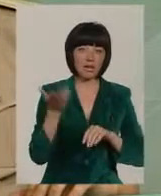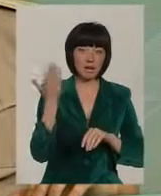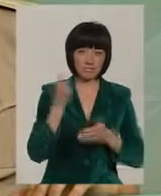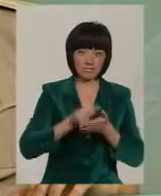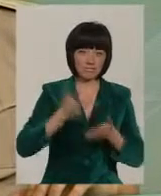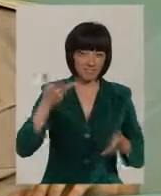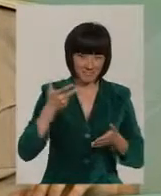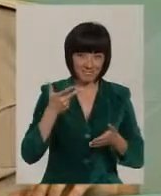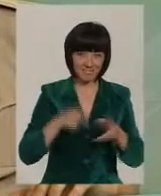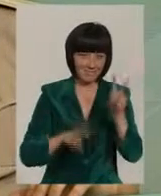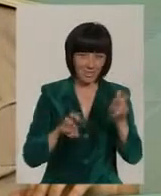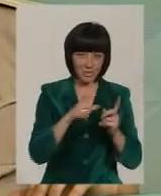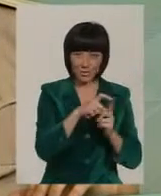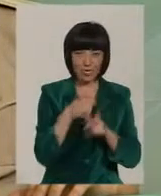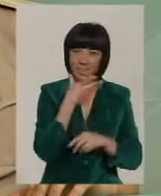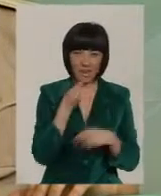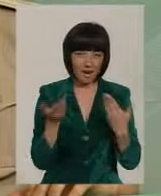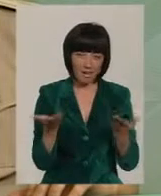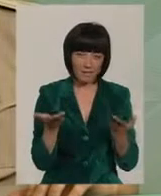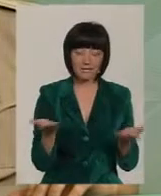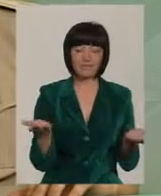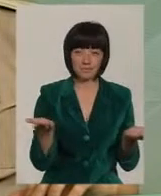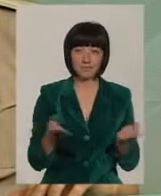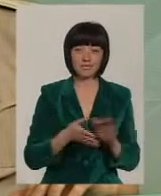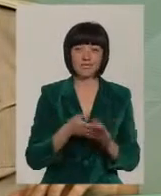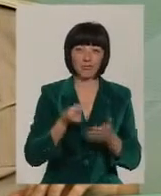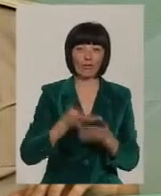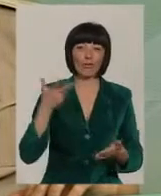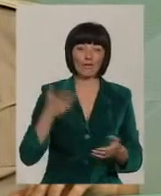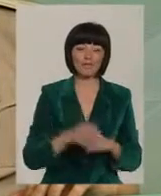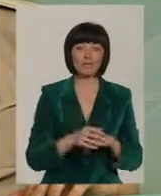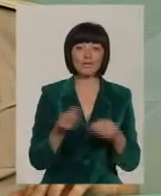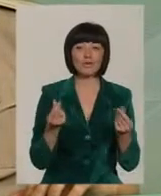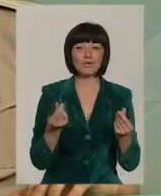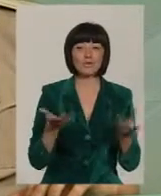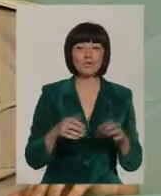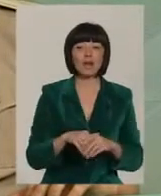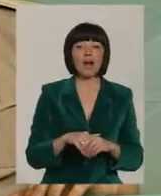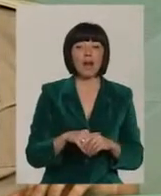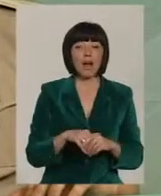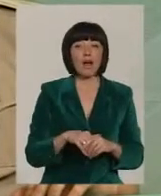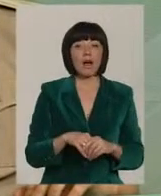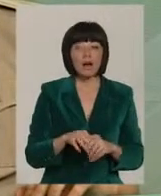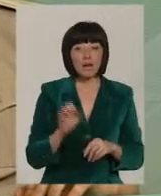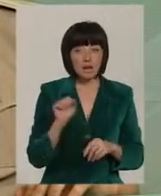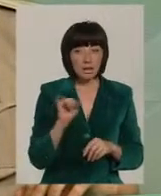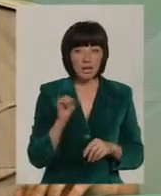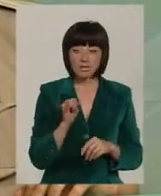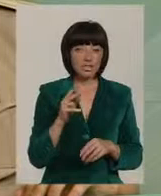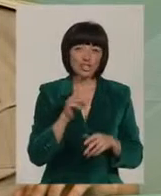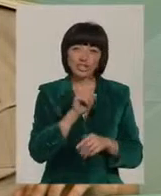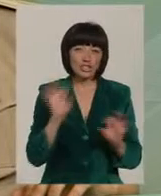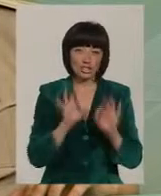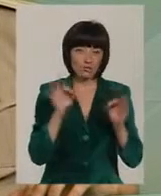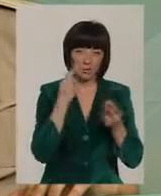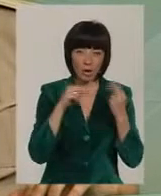Може, слово не гарне, але я виразився чітко, так. От, знаходили таку інформацію, тобто нічим їм не покращилось. А